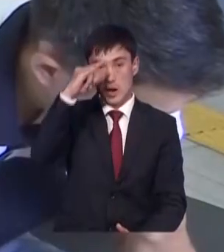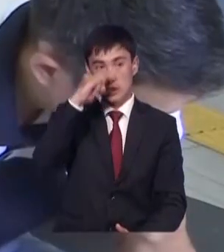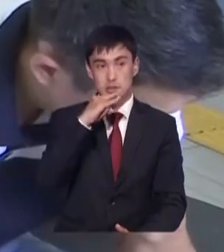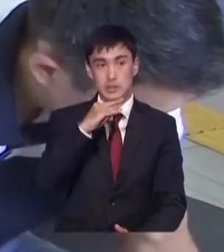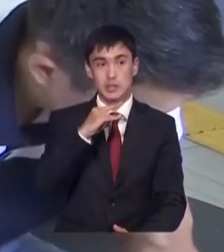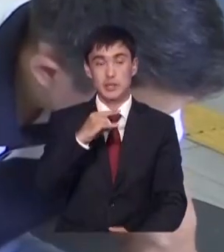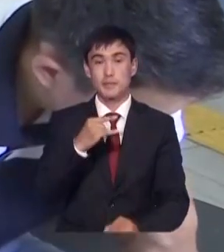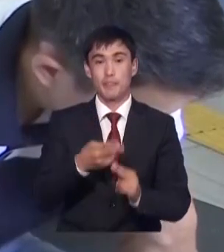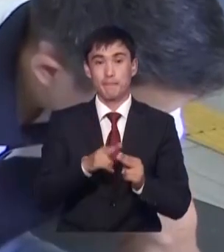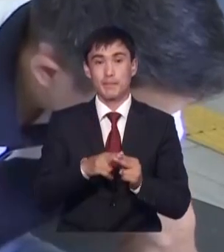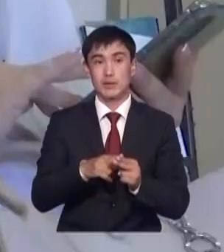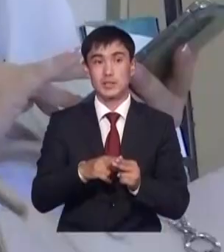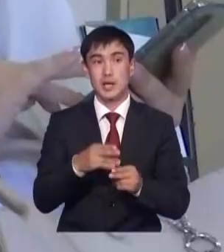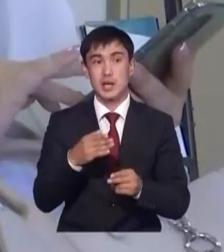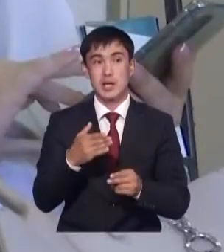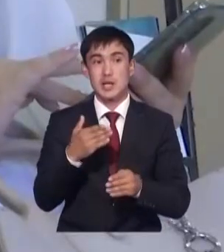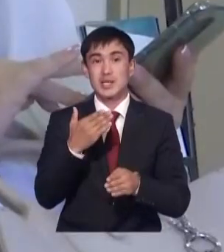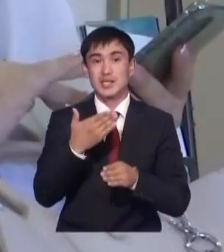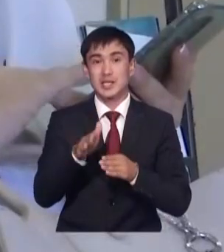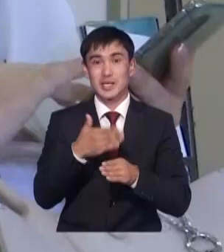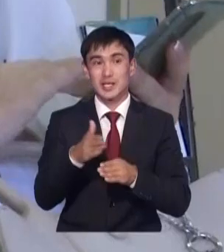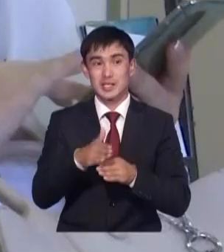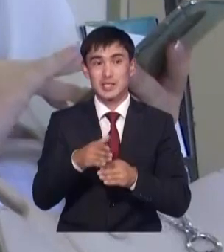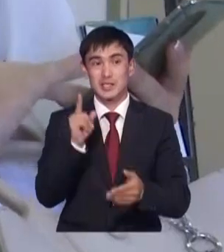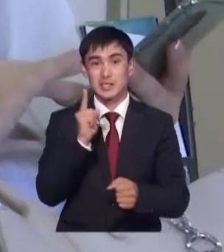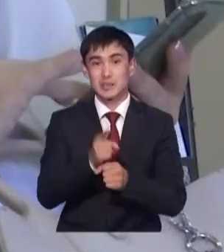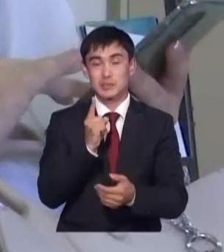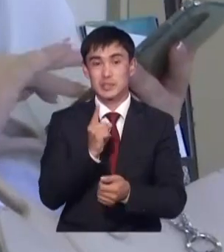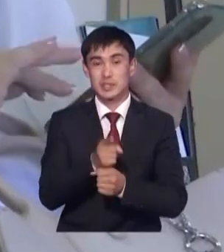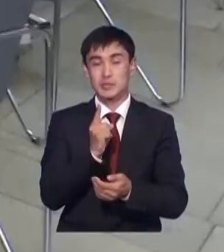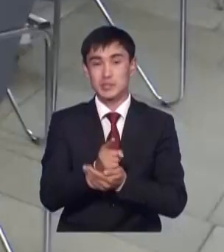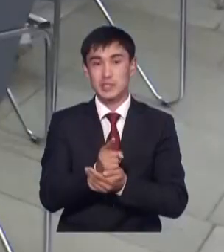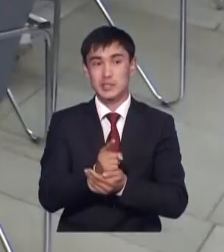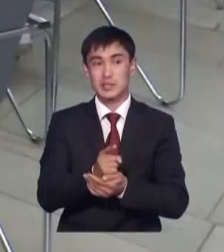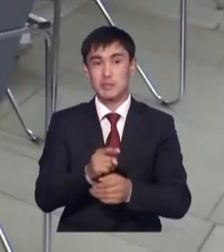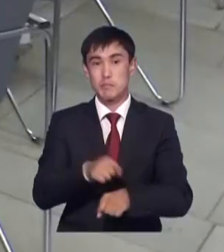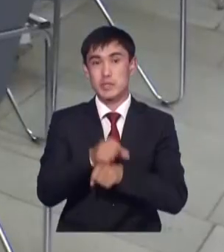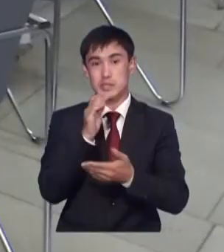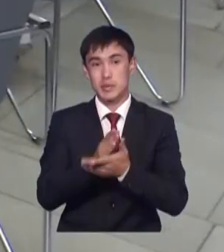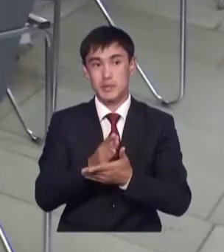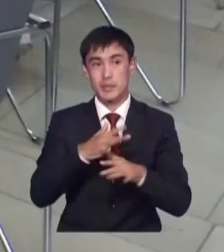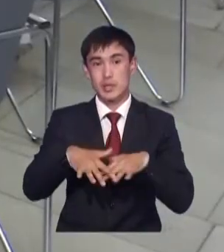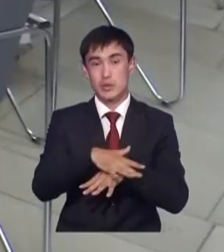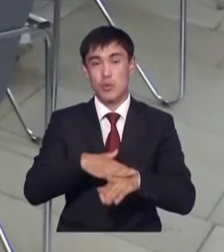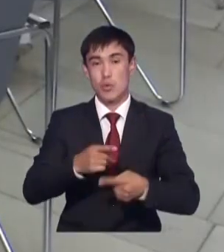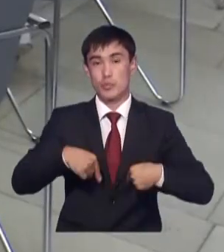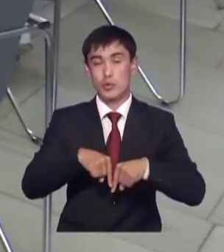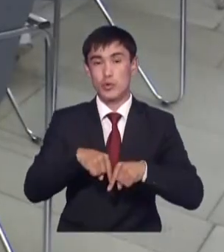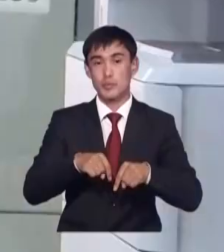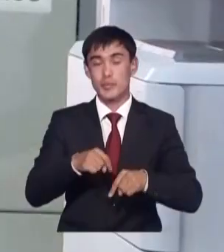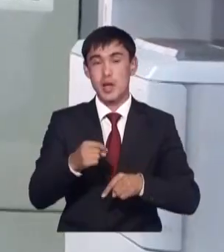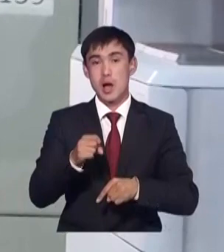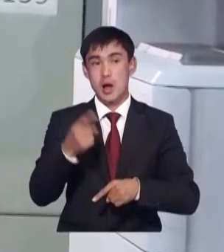Қазақстанда онлайн-несиеге тыйым салуды талап ететін петиция пайда болды. Бастаманы Хақназар қоғамдық қоры көтеріп отыр. Петиция